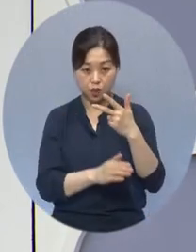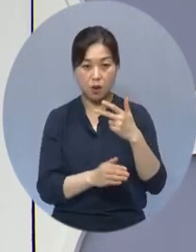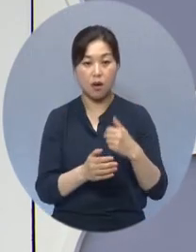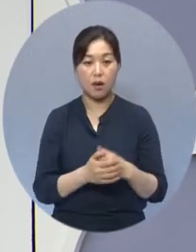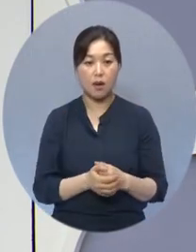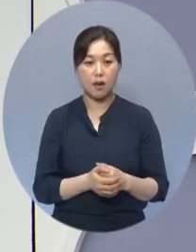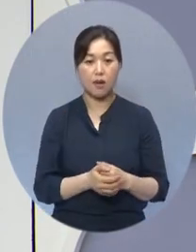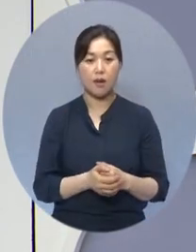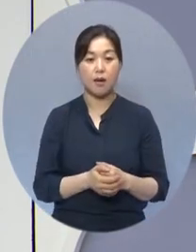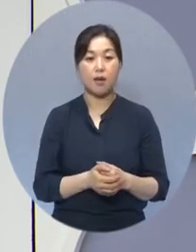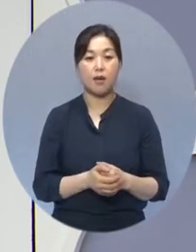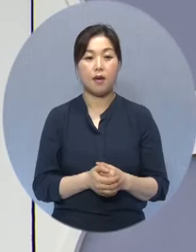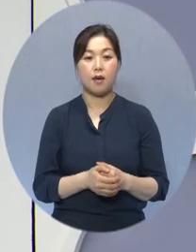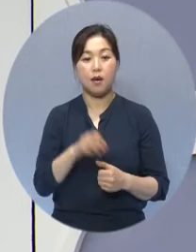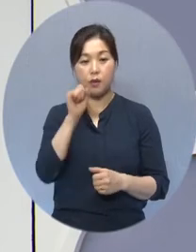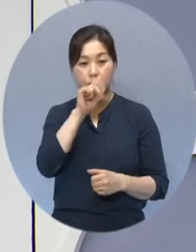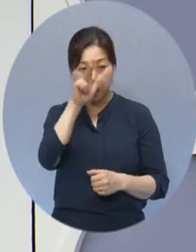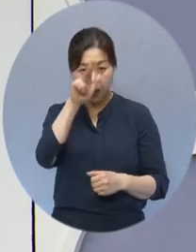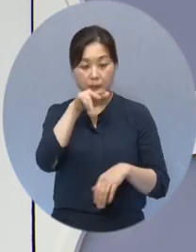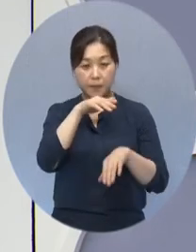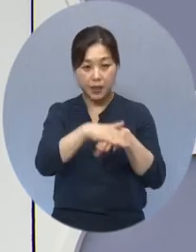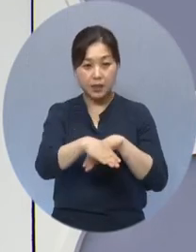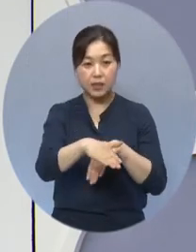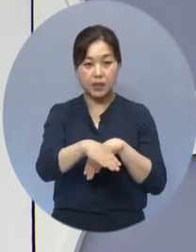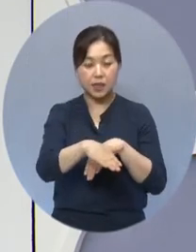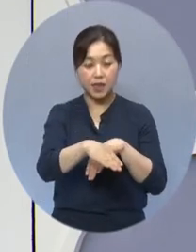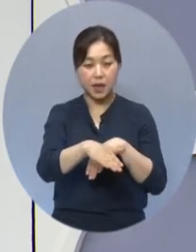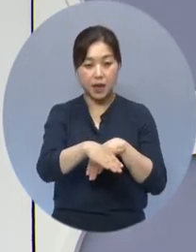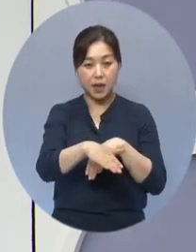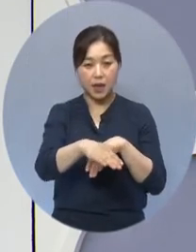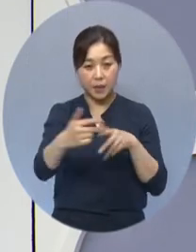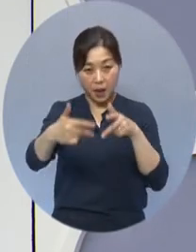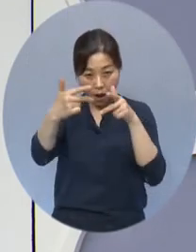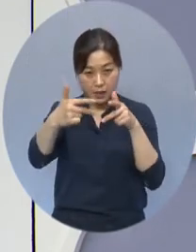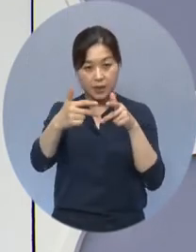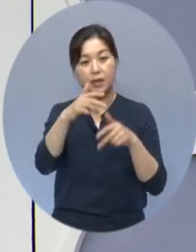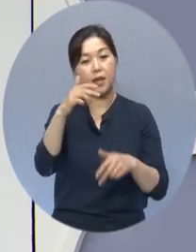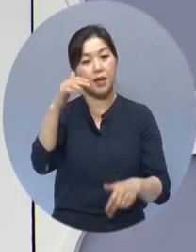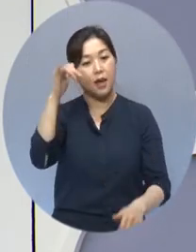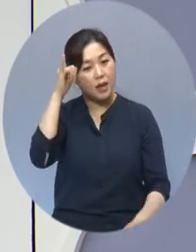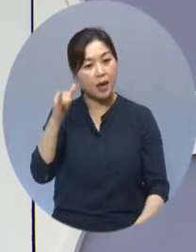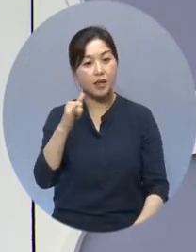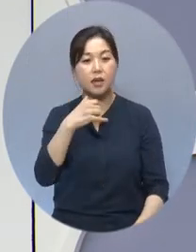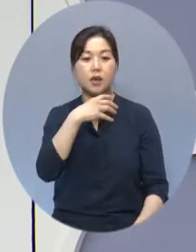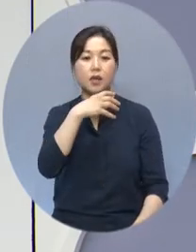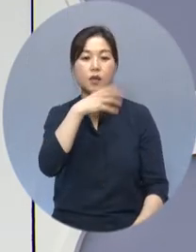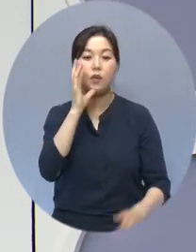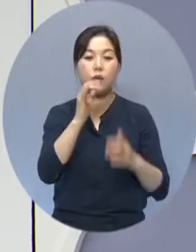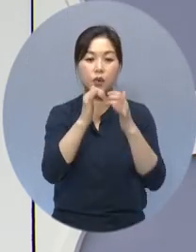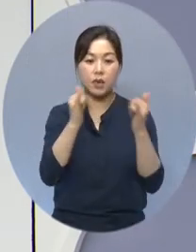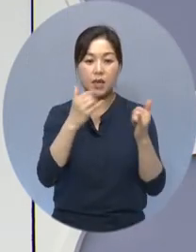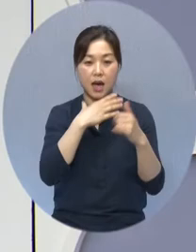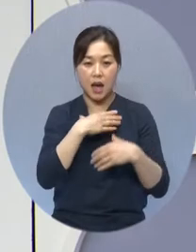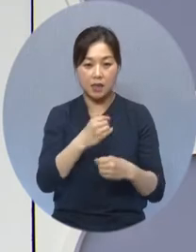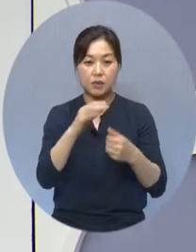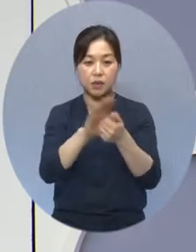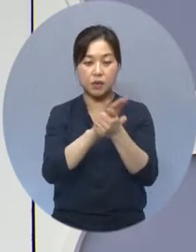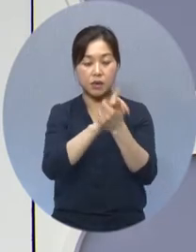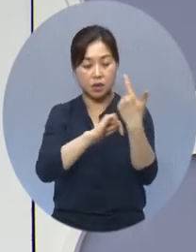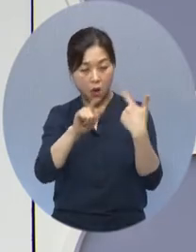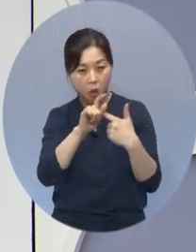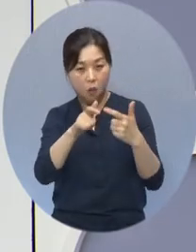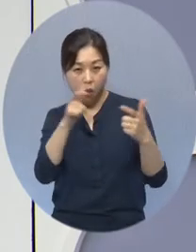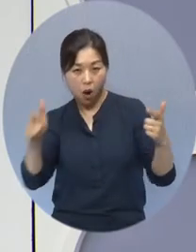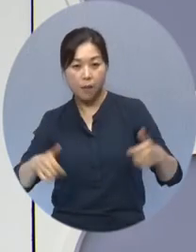비대면 AI 노인 안심 서비스를 좀 더 확대해 나가야 되겠다 이렇게 네. 생각하고 있고요.